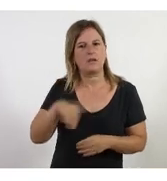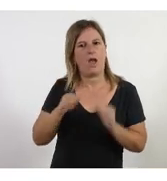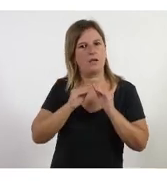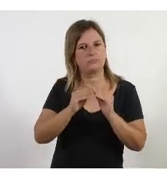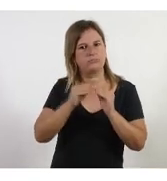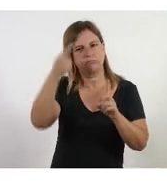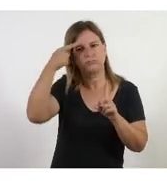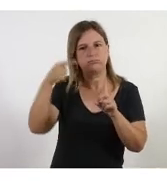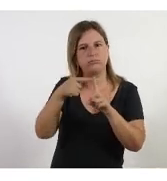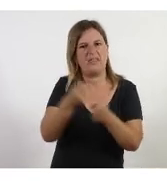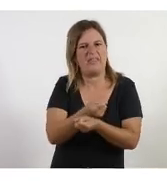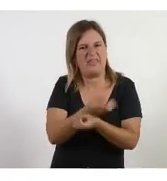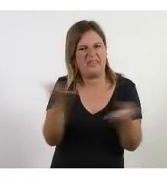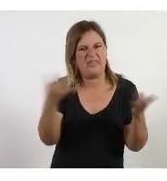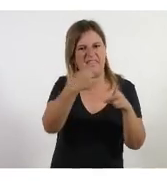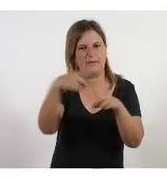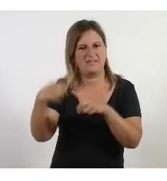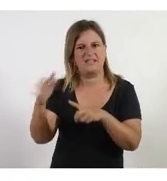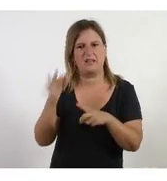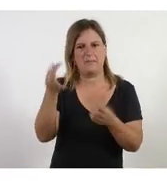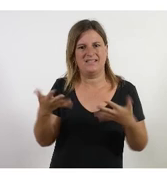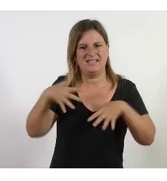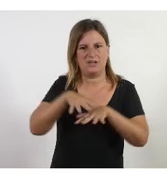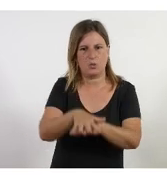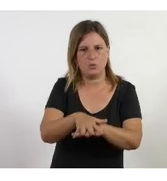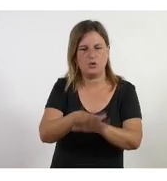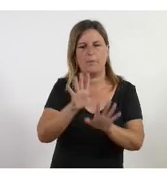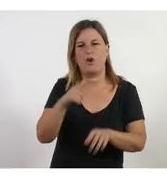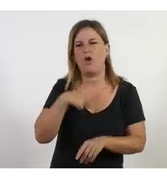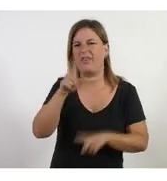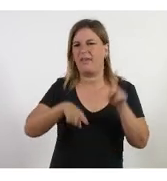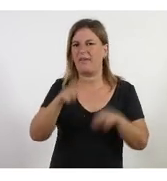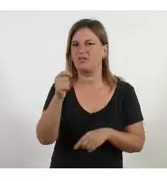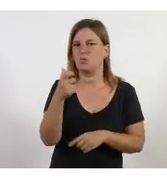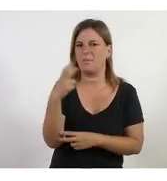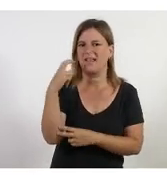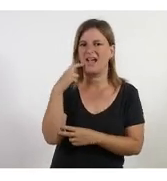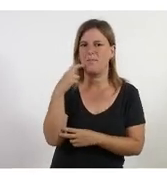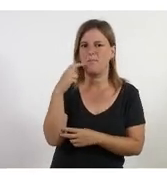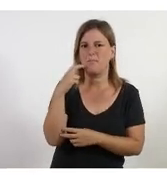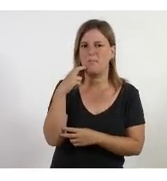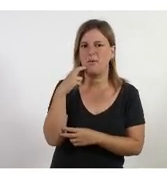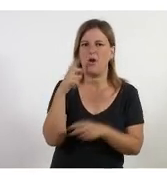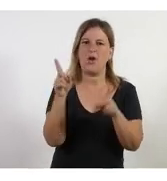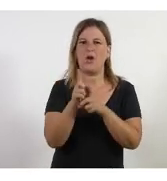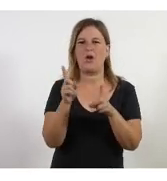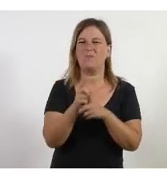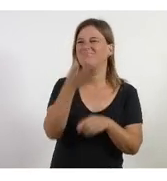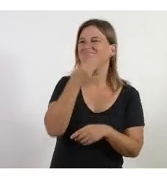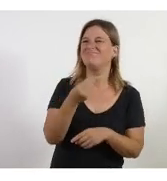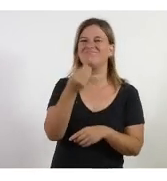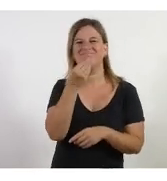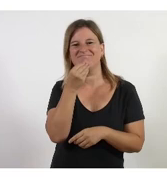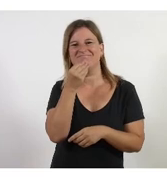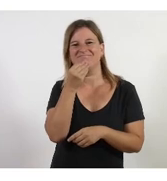la diversitat i amb la inclusió, però em fa una mica de por que a vegades no sigui una mica de cartó en pedra, no? Que no hi hagi una mica el